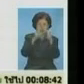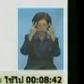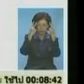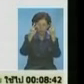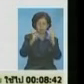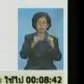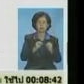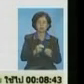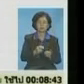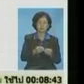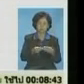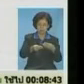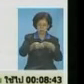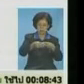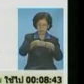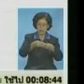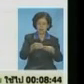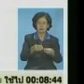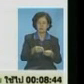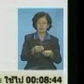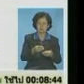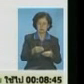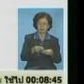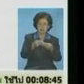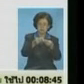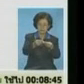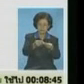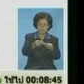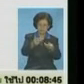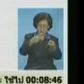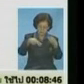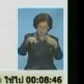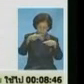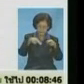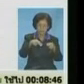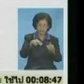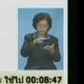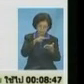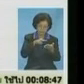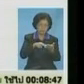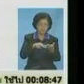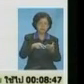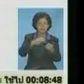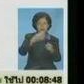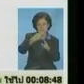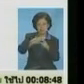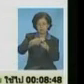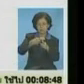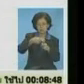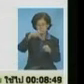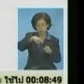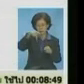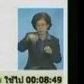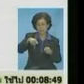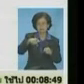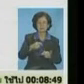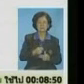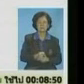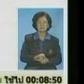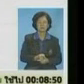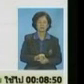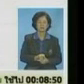ร้อมด้วยแล้วจึงเรียนมาเพื่อโปรดพิจารณาพลตำรวจโทพงษพัฒน์พง